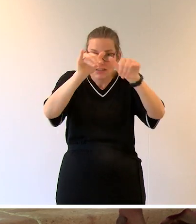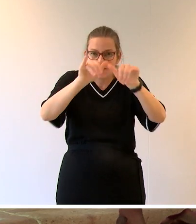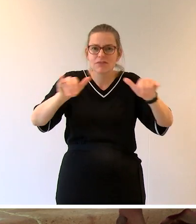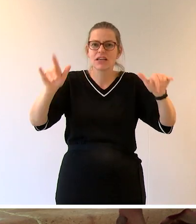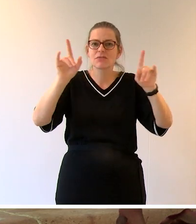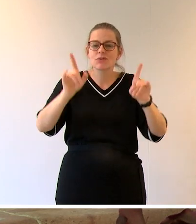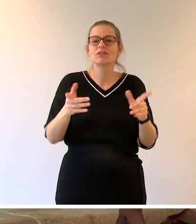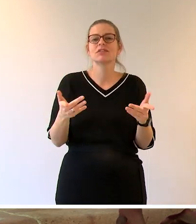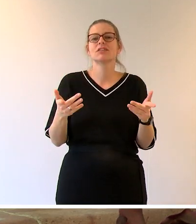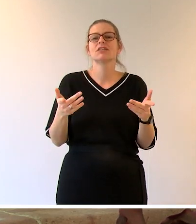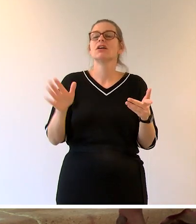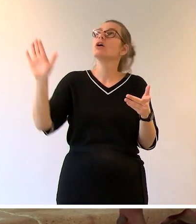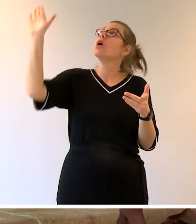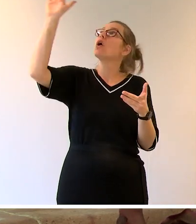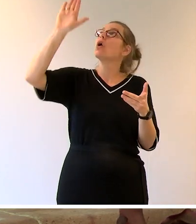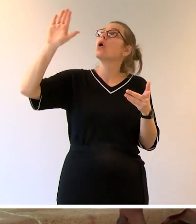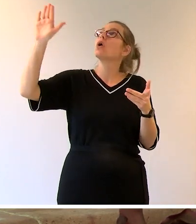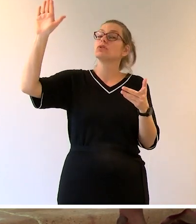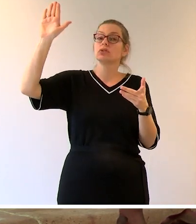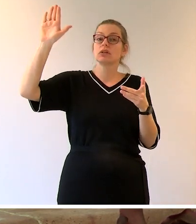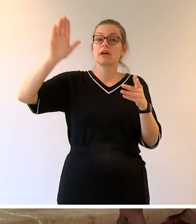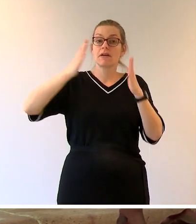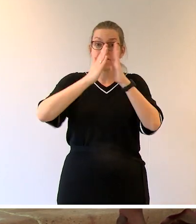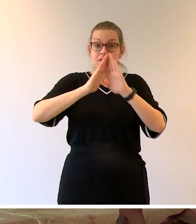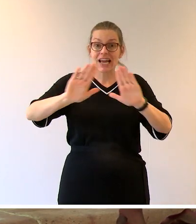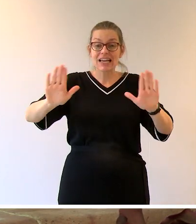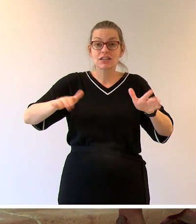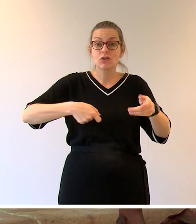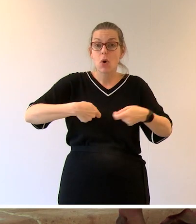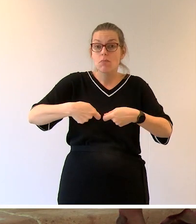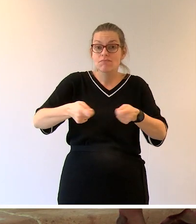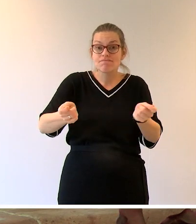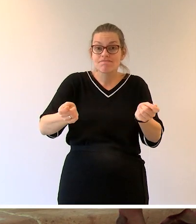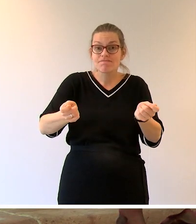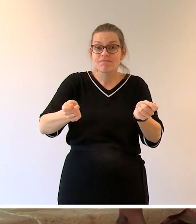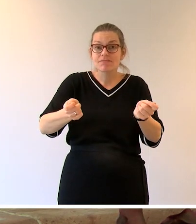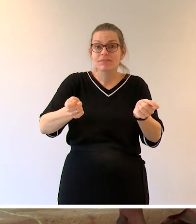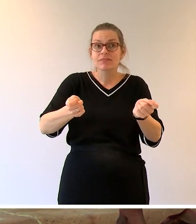Gods vredesoffensief heeft geen